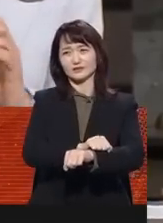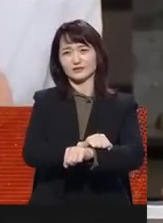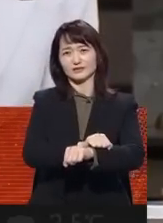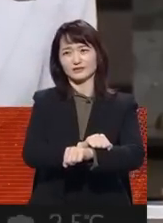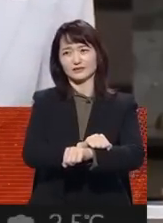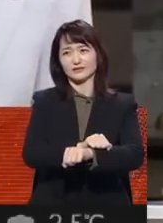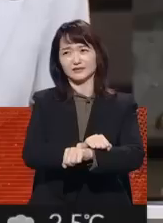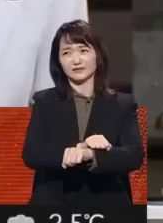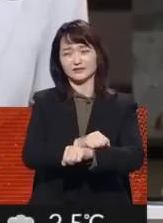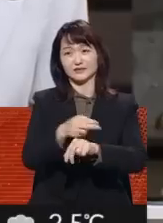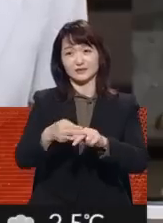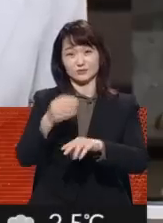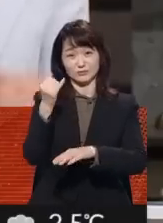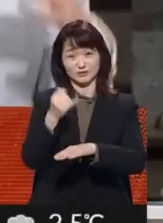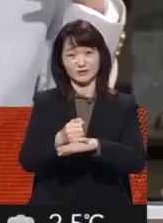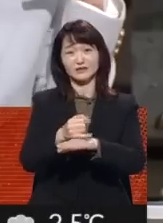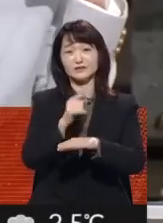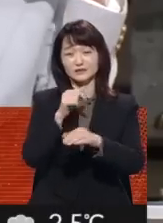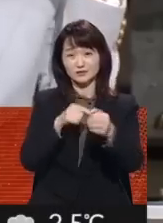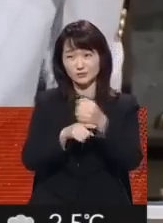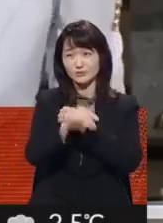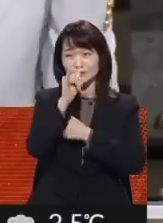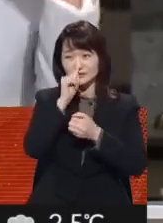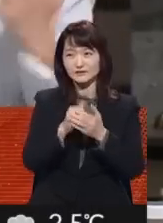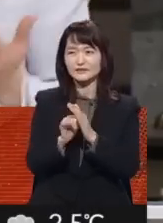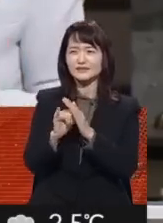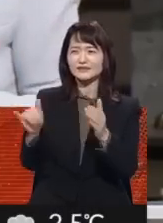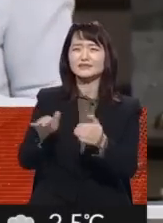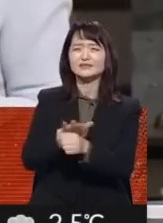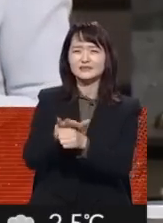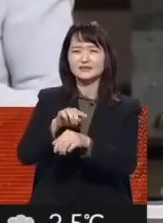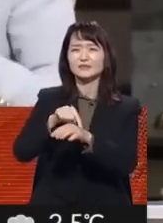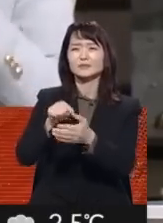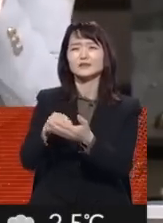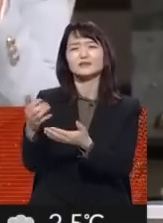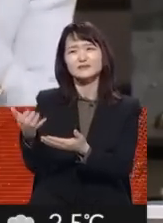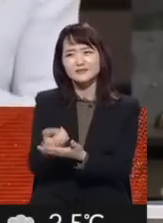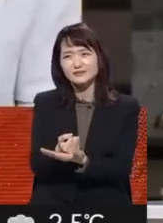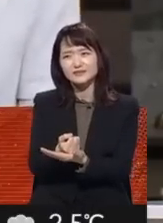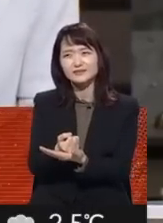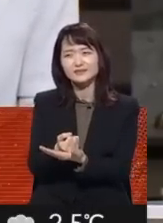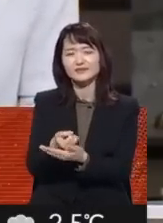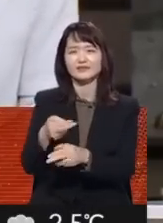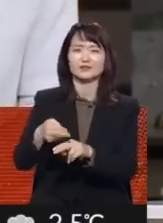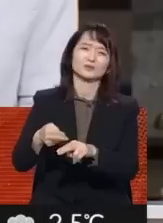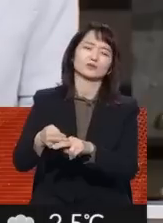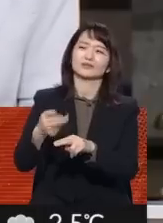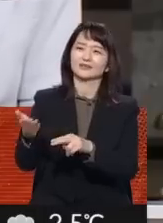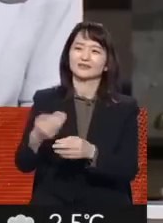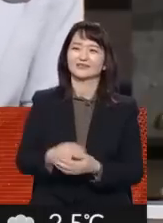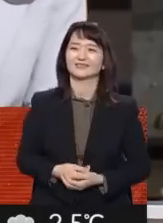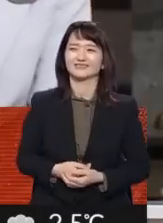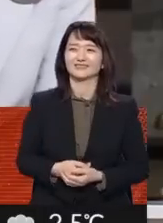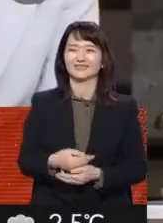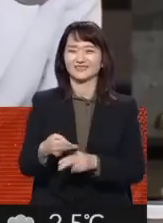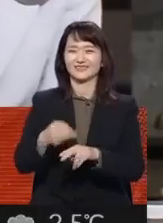잘해지 못해서도 이유가 있지만 정말 가족을 사랑하는 마음 그 마음으로 하는 건데요